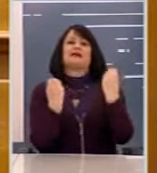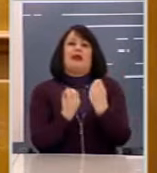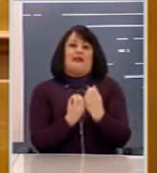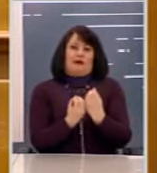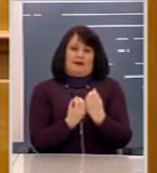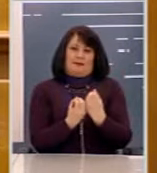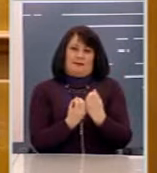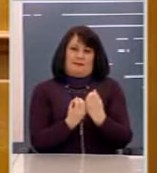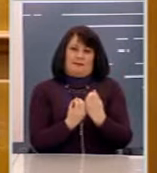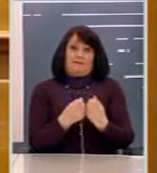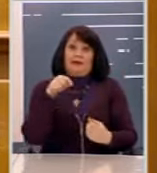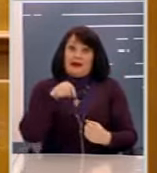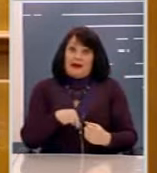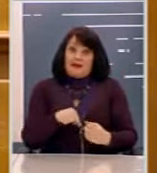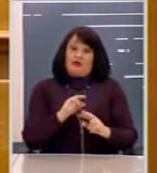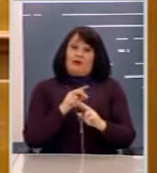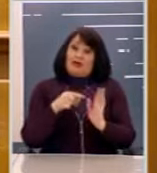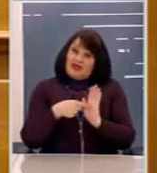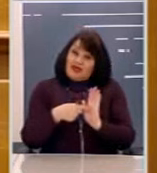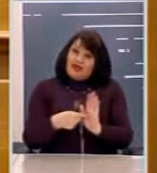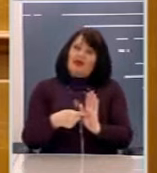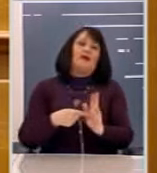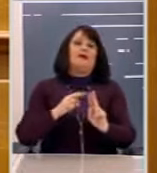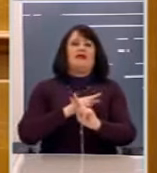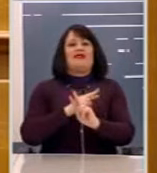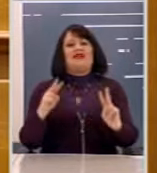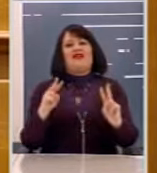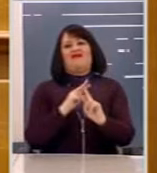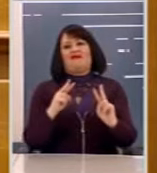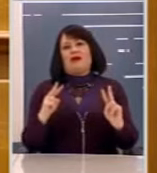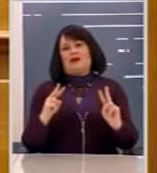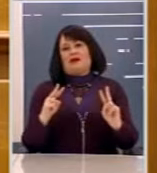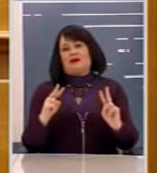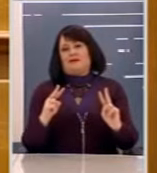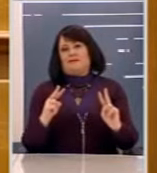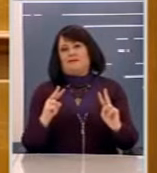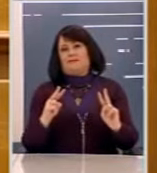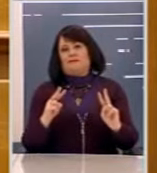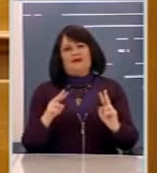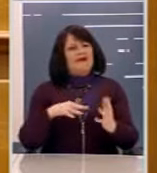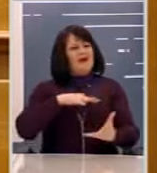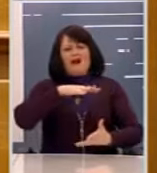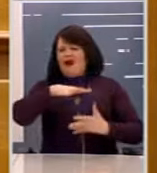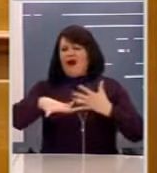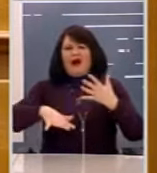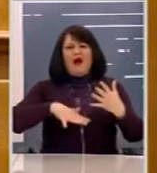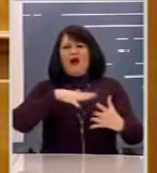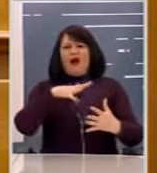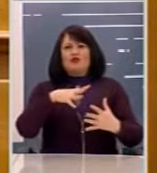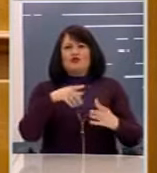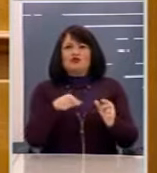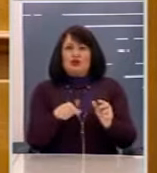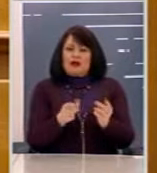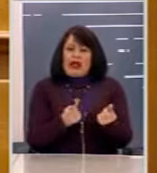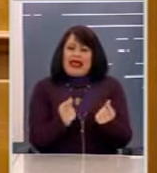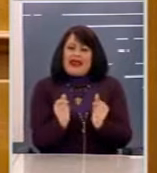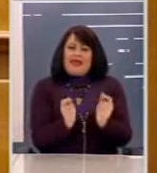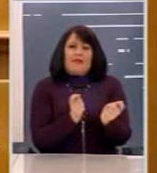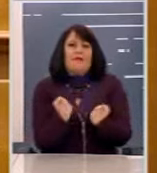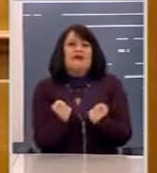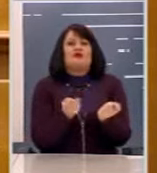βήμα διαφάνειας και ρύθμισης σε αυτό το χαοτικό τοπίο που ξέρουμε πάρα πολύ καλά